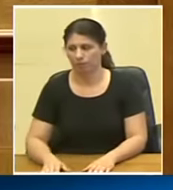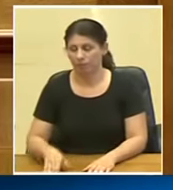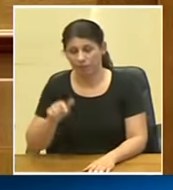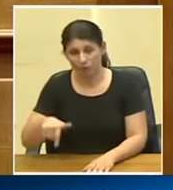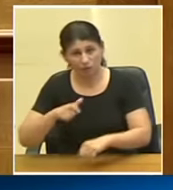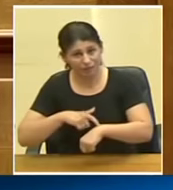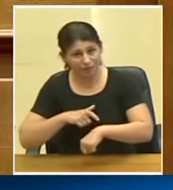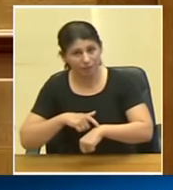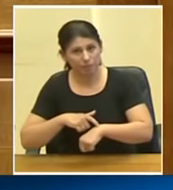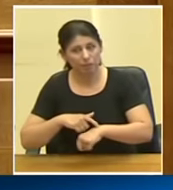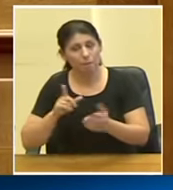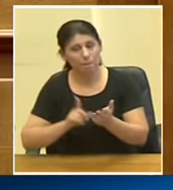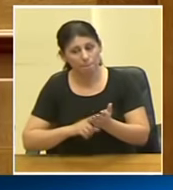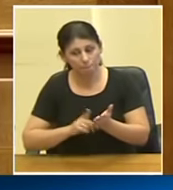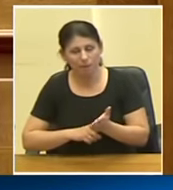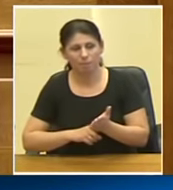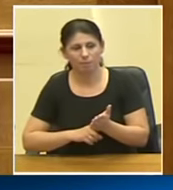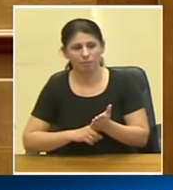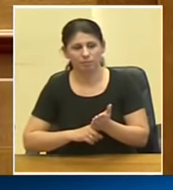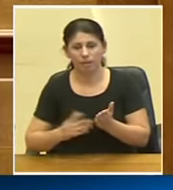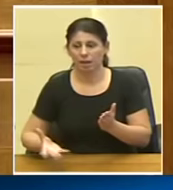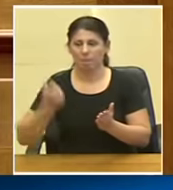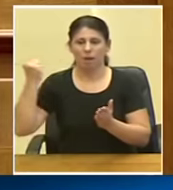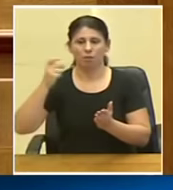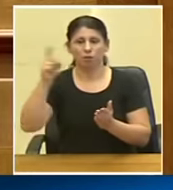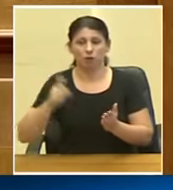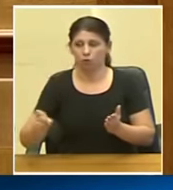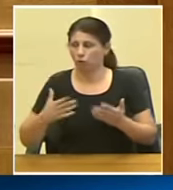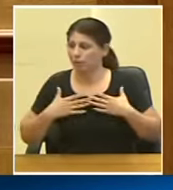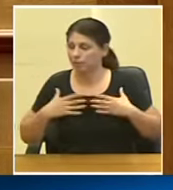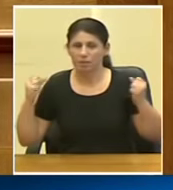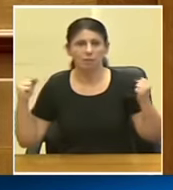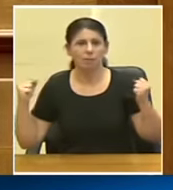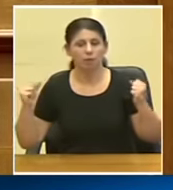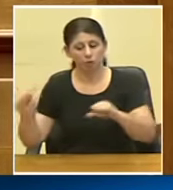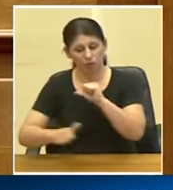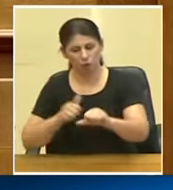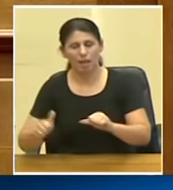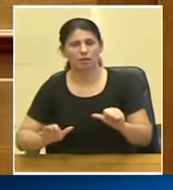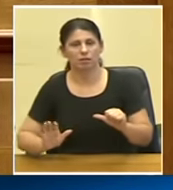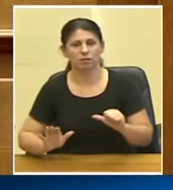στιγμή πρέπει να πάρουμε τη ζωή μας στα χέρια ο κόσμος για να το αλλάξει.